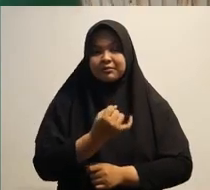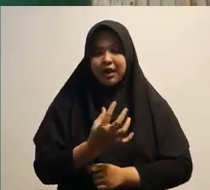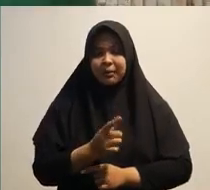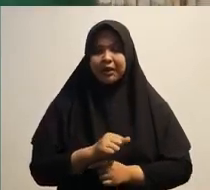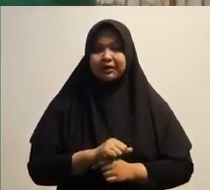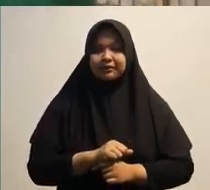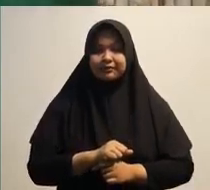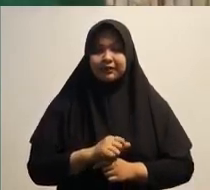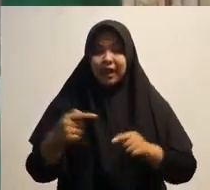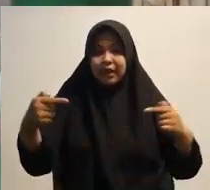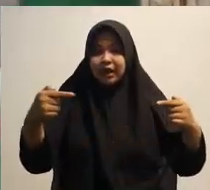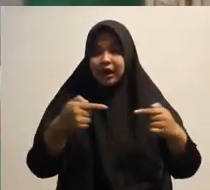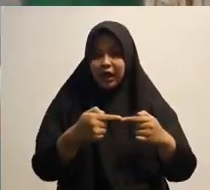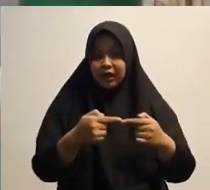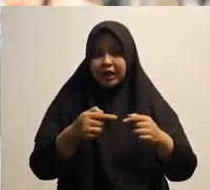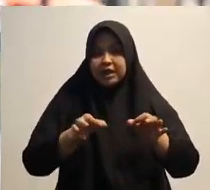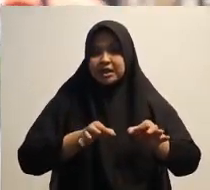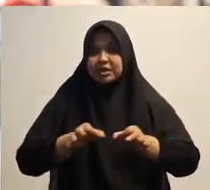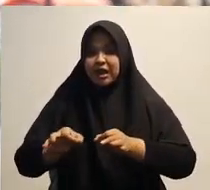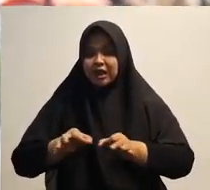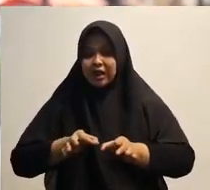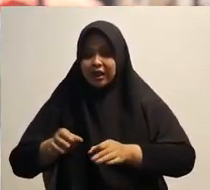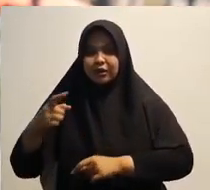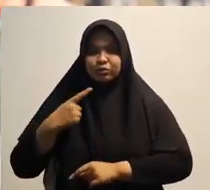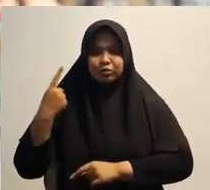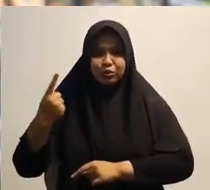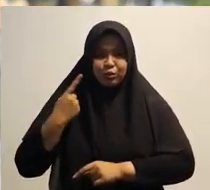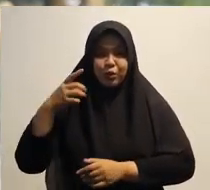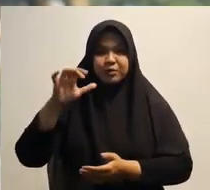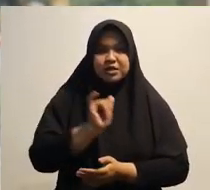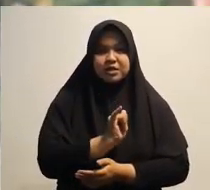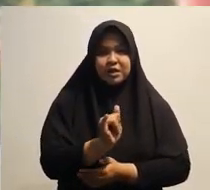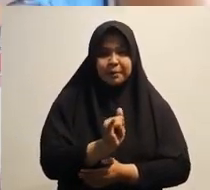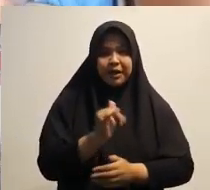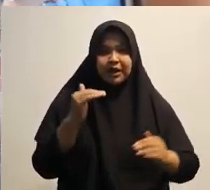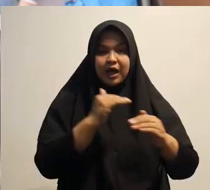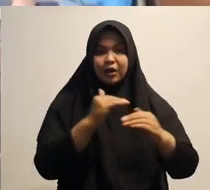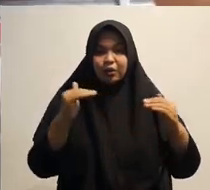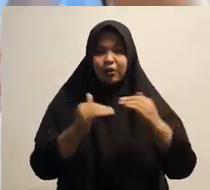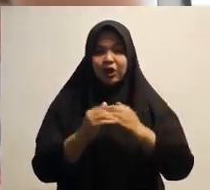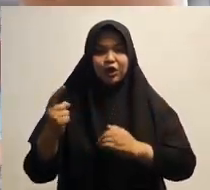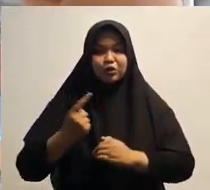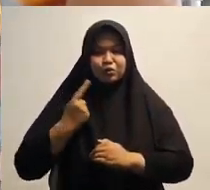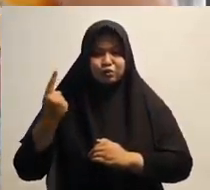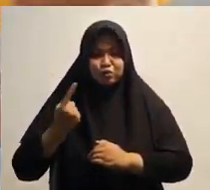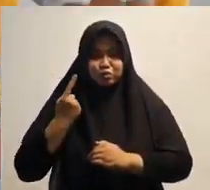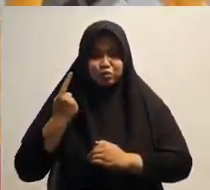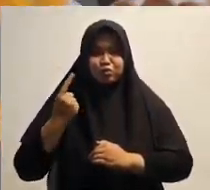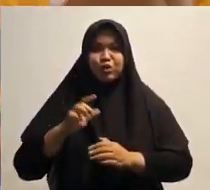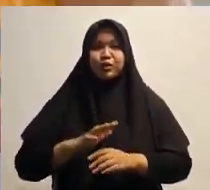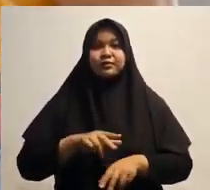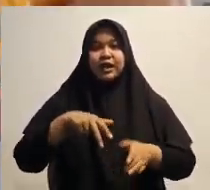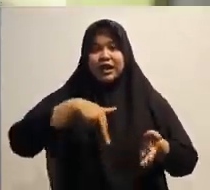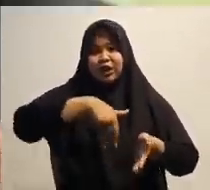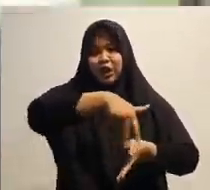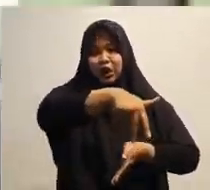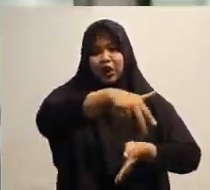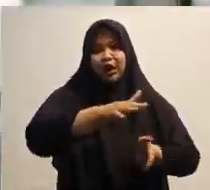hal terkait dengan sarana publik, seperti angkutan umum, trotoar,